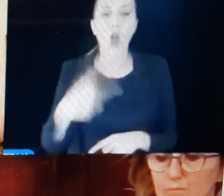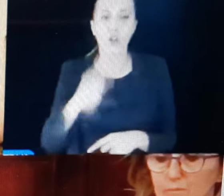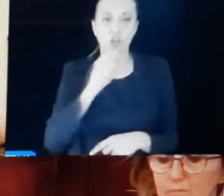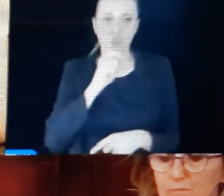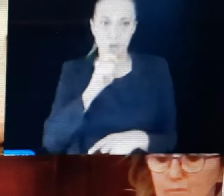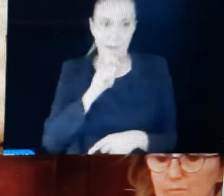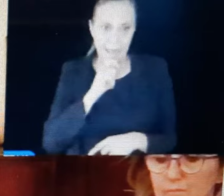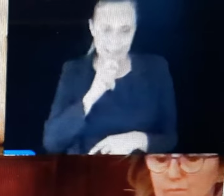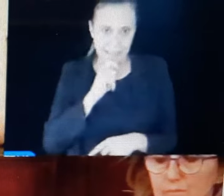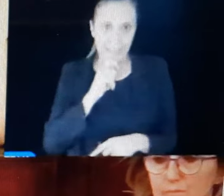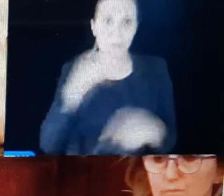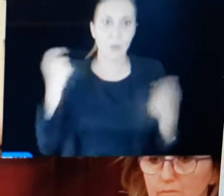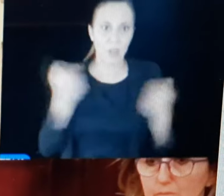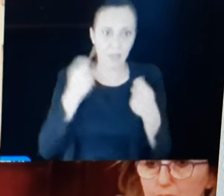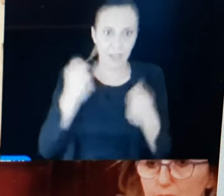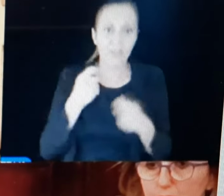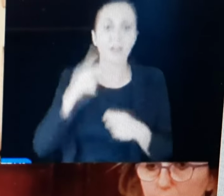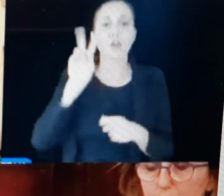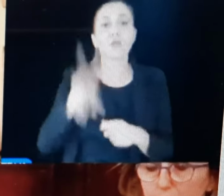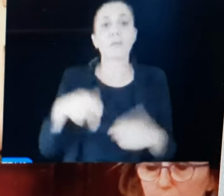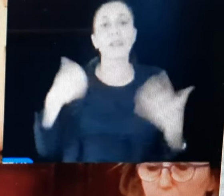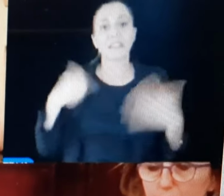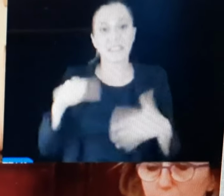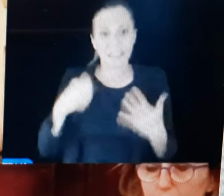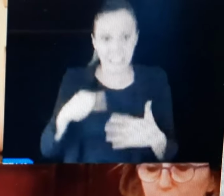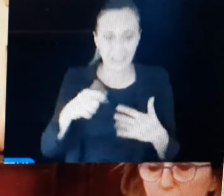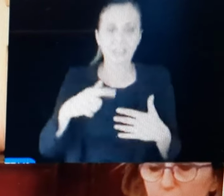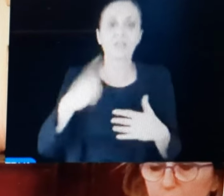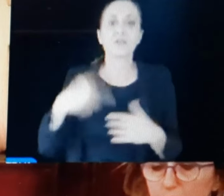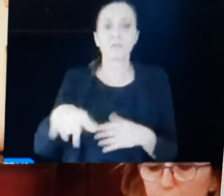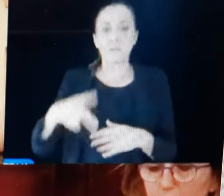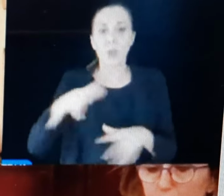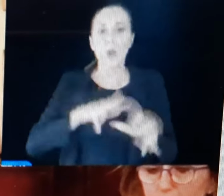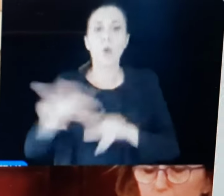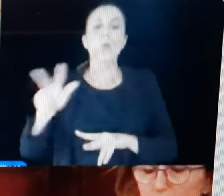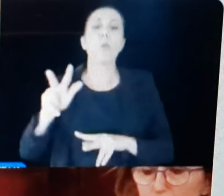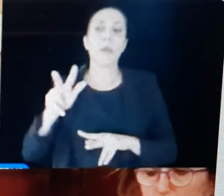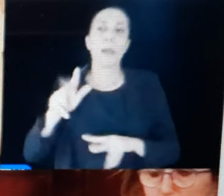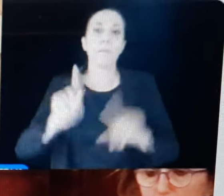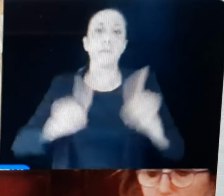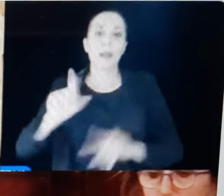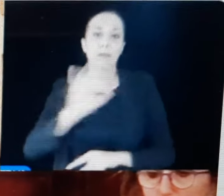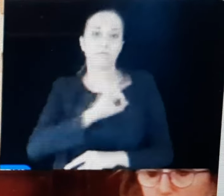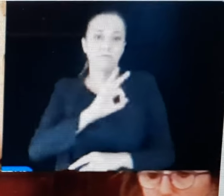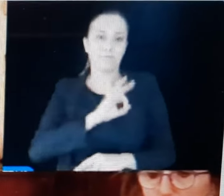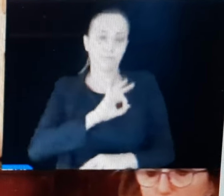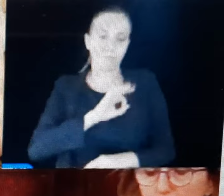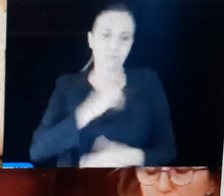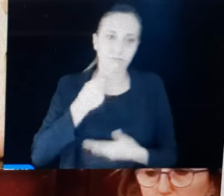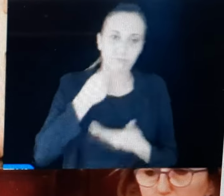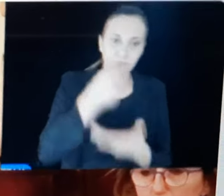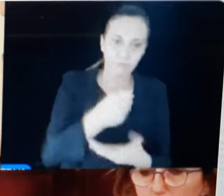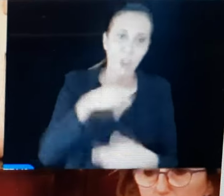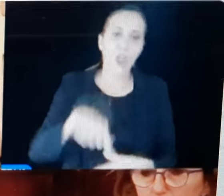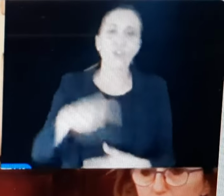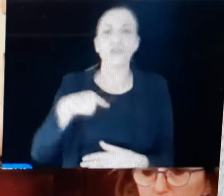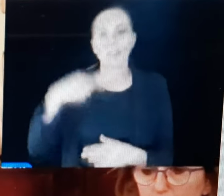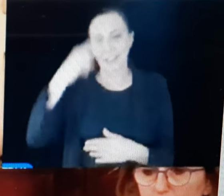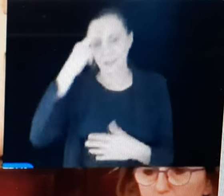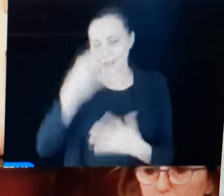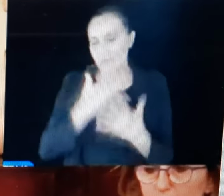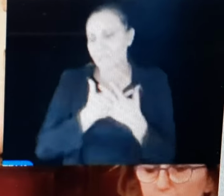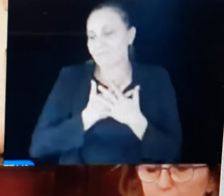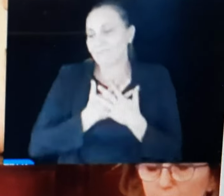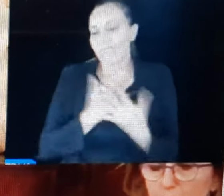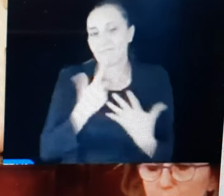riceve la civica benemerenza del Comune di Milano. Oggi lo ricordiamo con affetto insieme ai suoi familiari e con